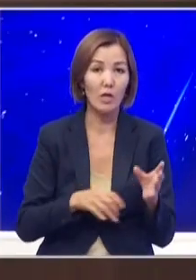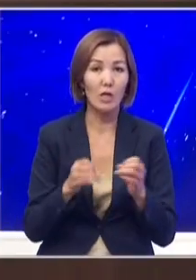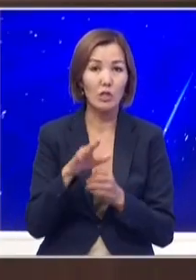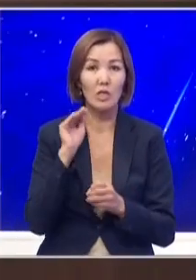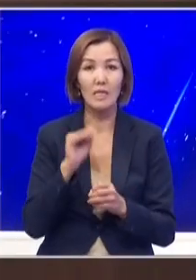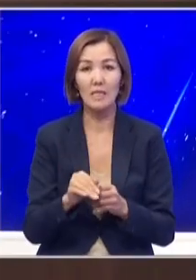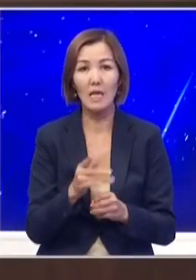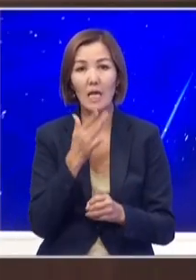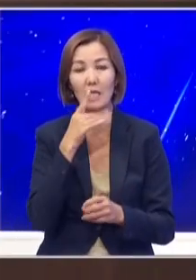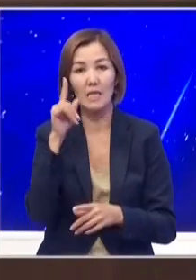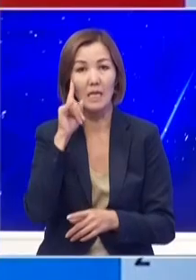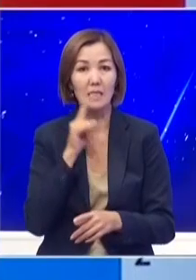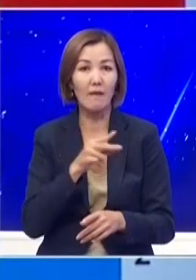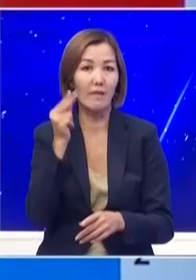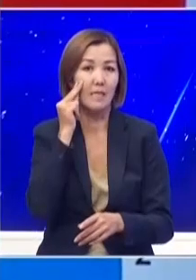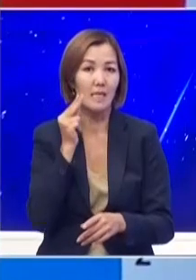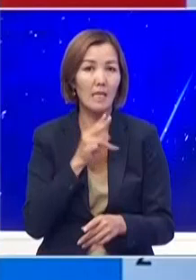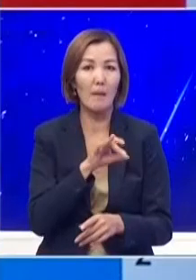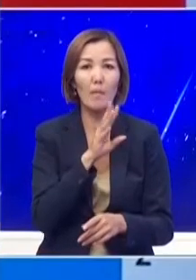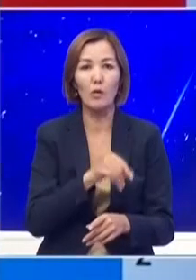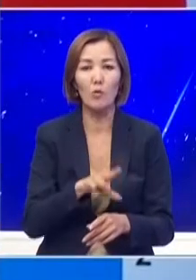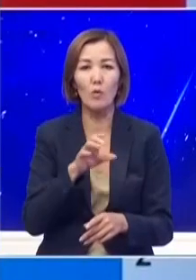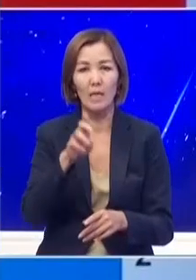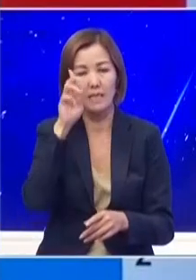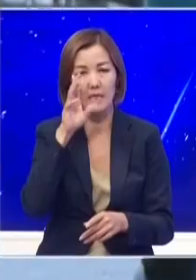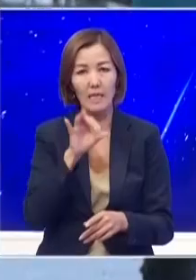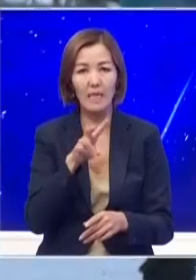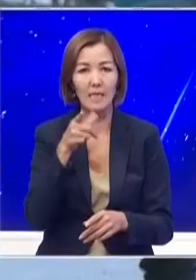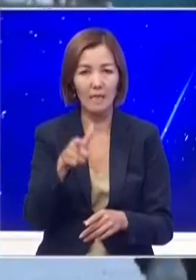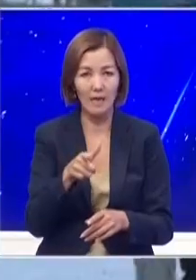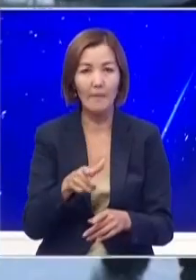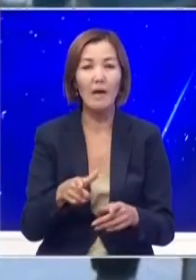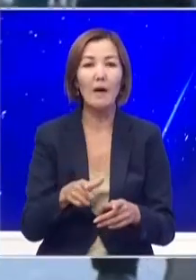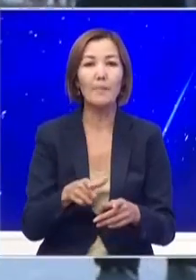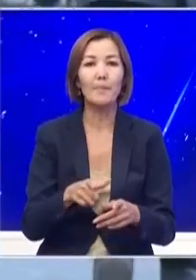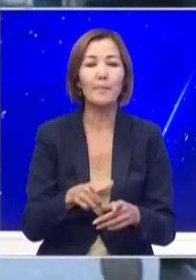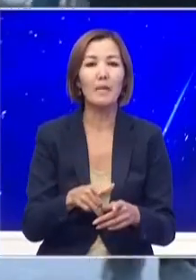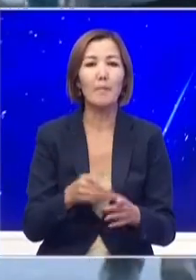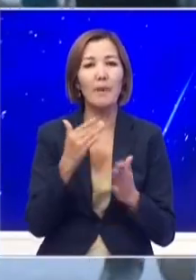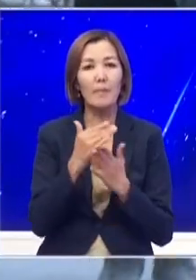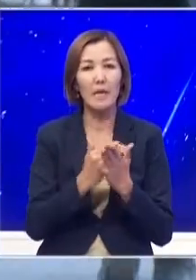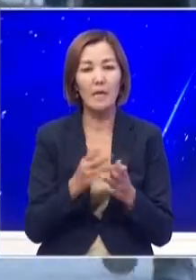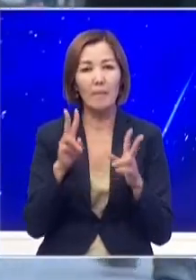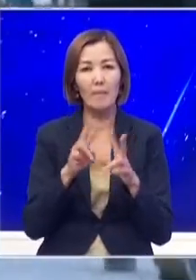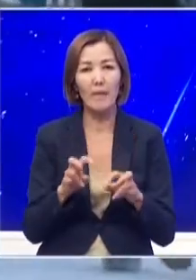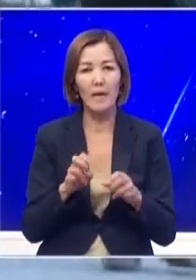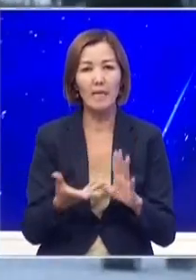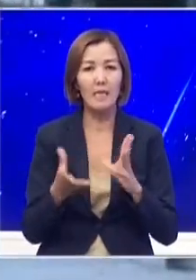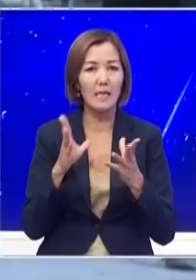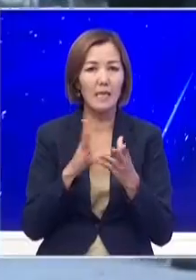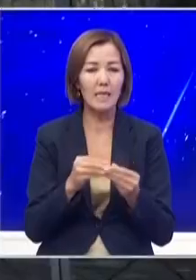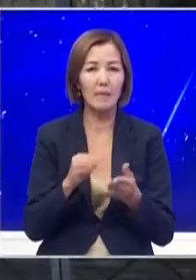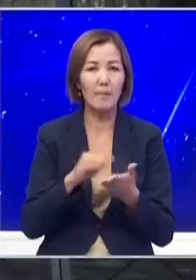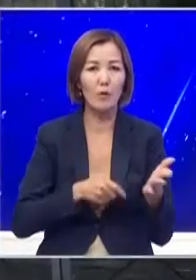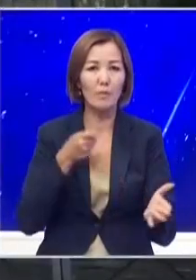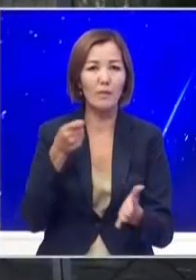14 тысяч этнических казахов из Китая, Монголии и стран СНГ. В рамках концепции пересмотрен механизм приема заявлений